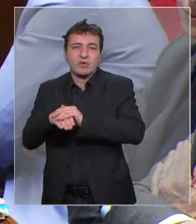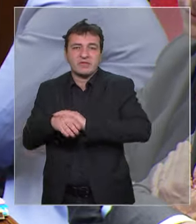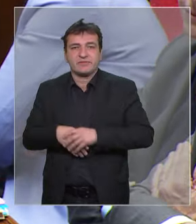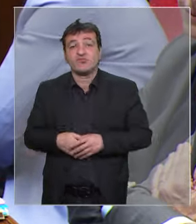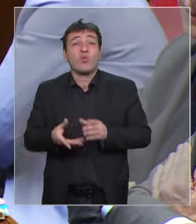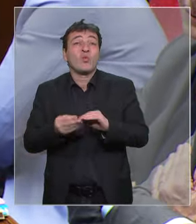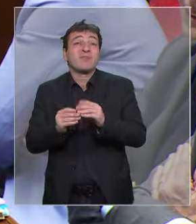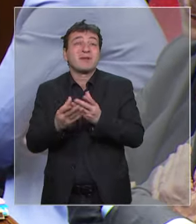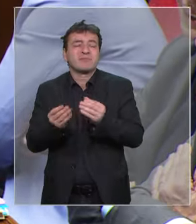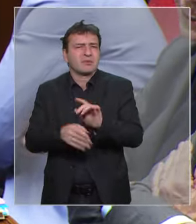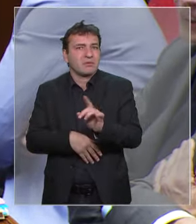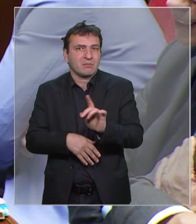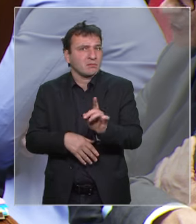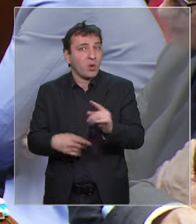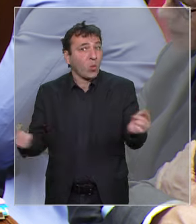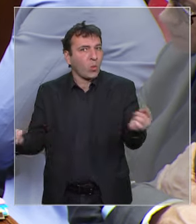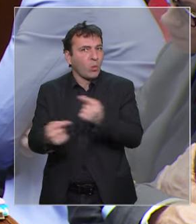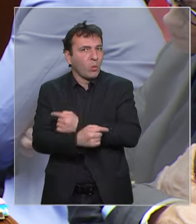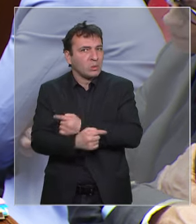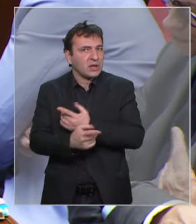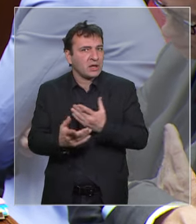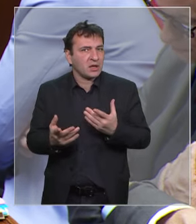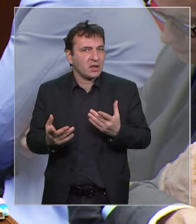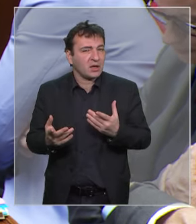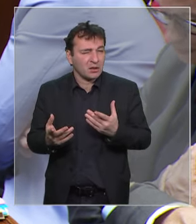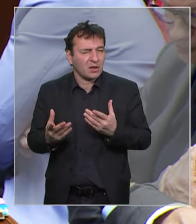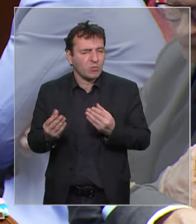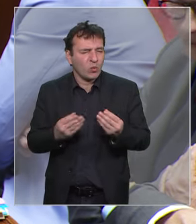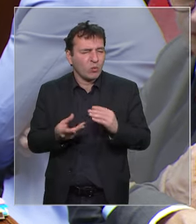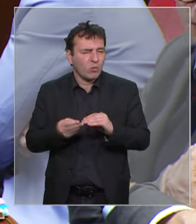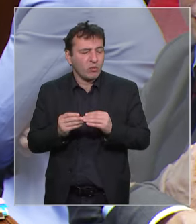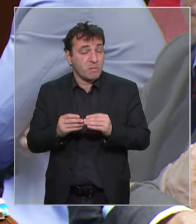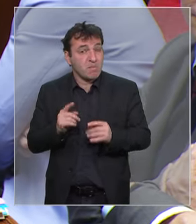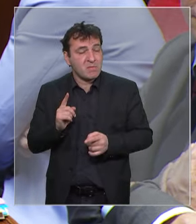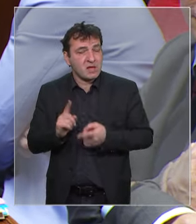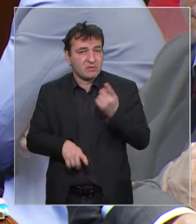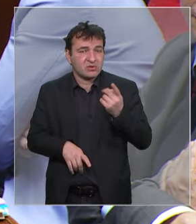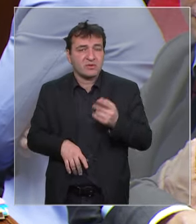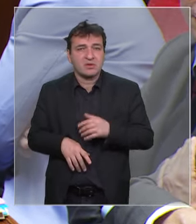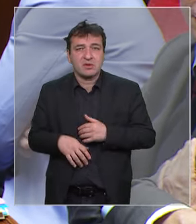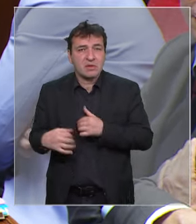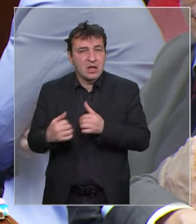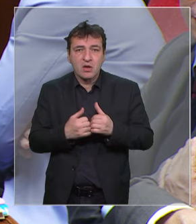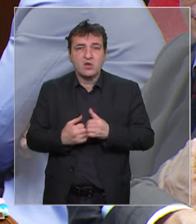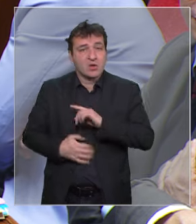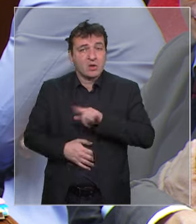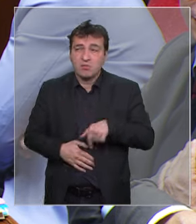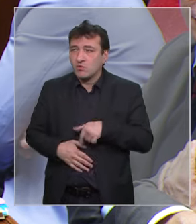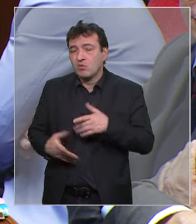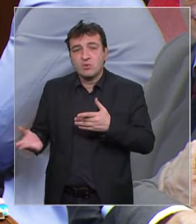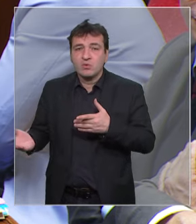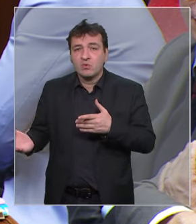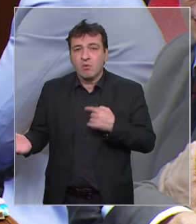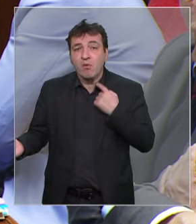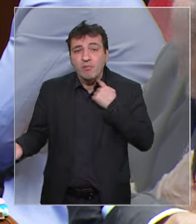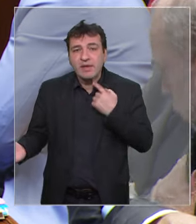le prétendez, mais au contraire, elle aurait beaucoup d'inconvénients majeurs et nous serions collectivement perdants. Mais cet accord n'est pas